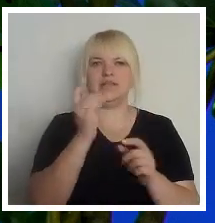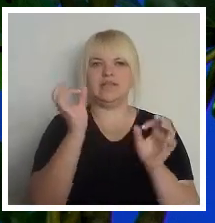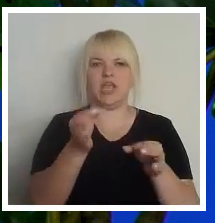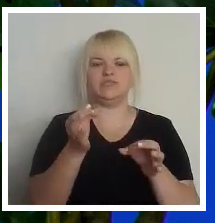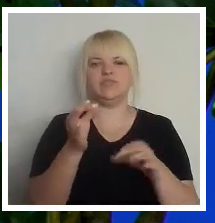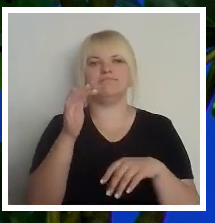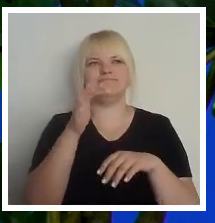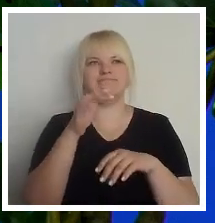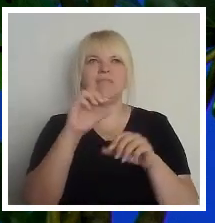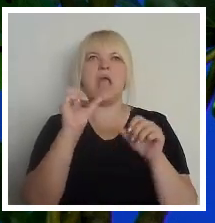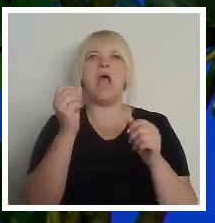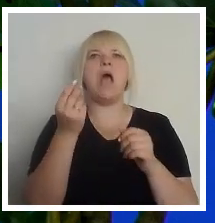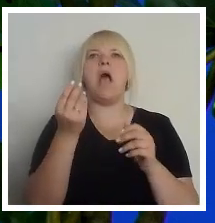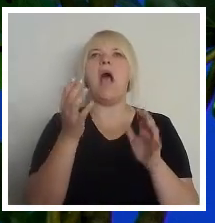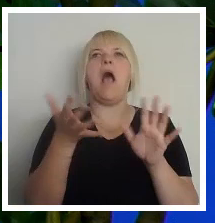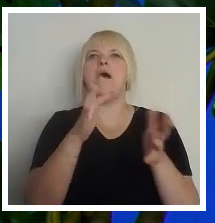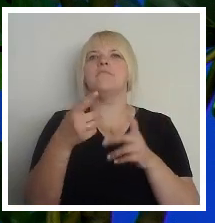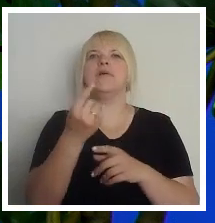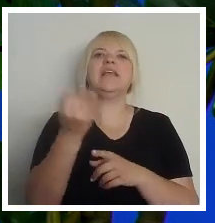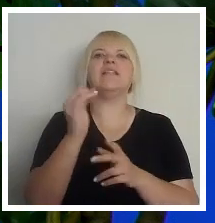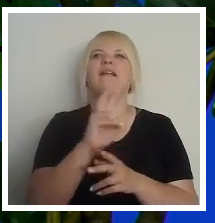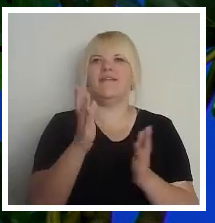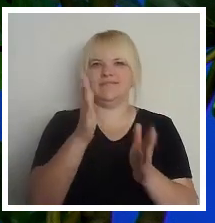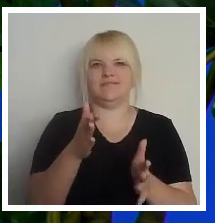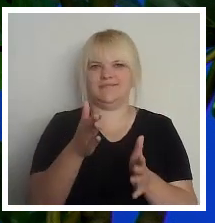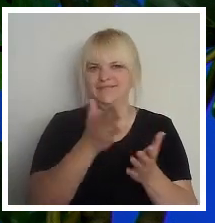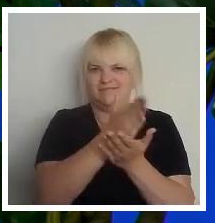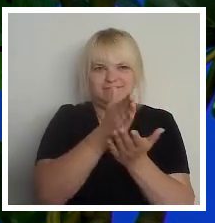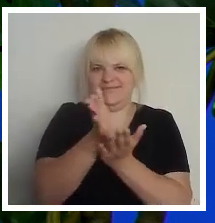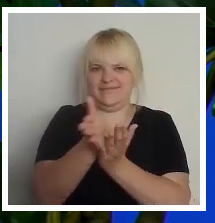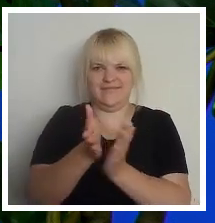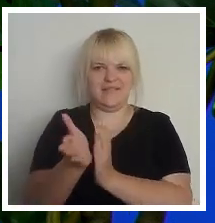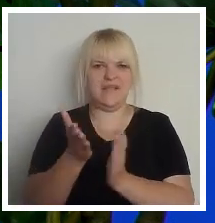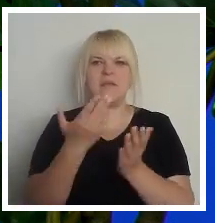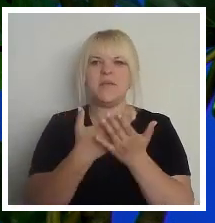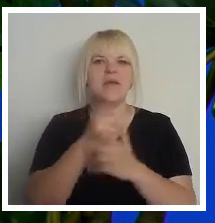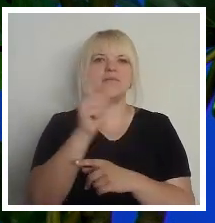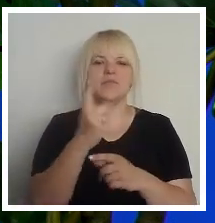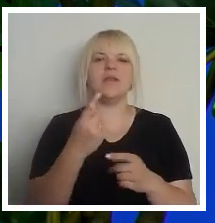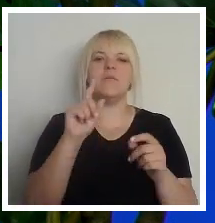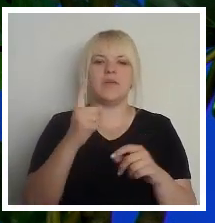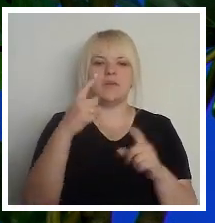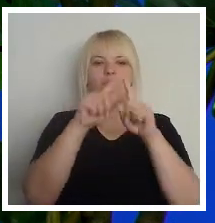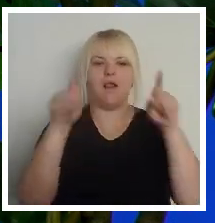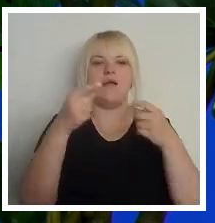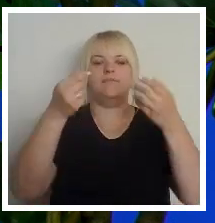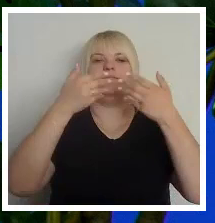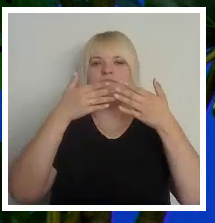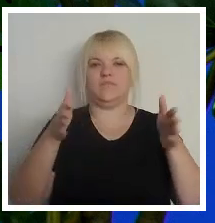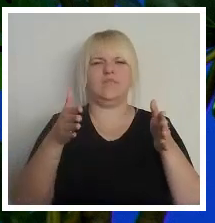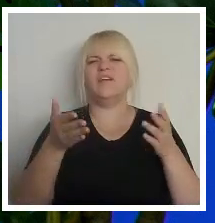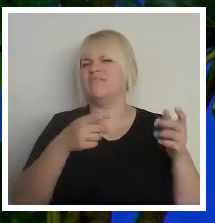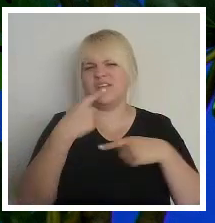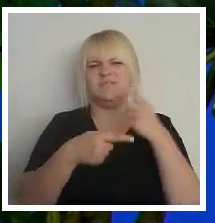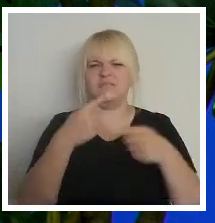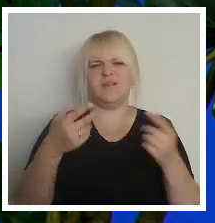kas faktiski nenozīmē neko, jo pa lielam ir teiksim, standarta ilustrācija atverot pirmo lapu, jebkurā